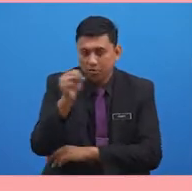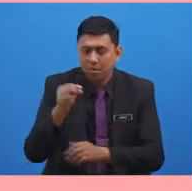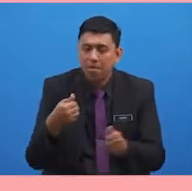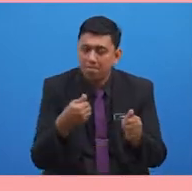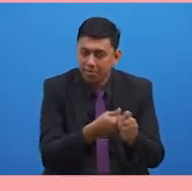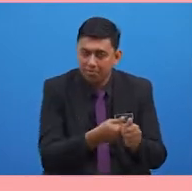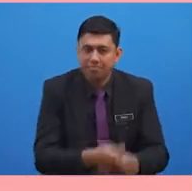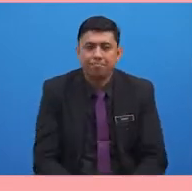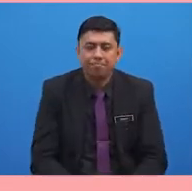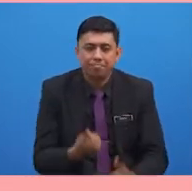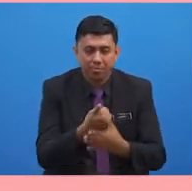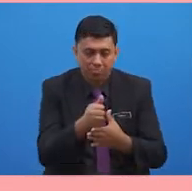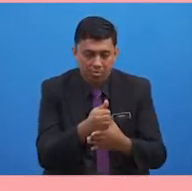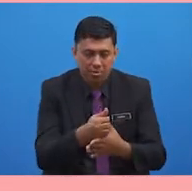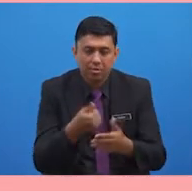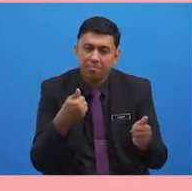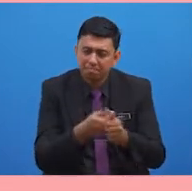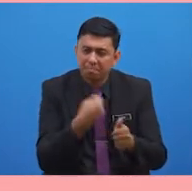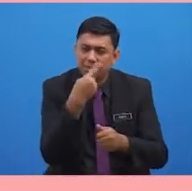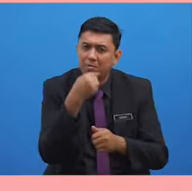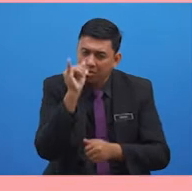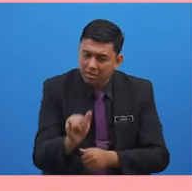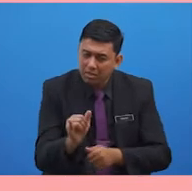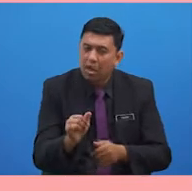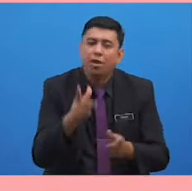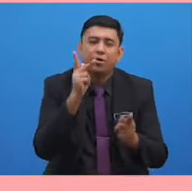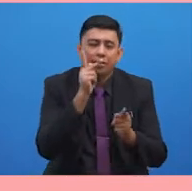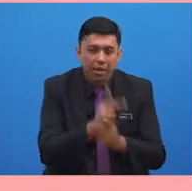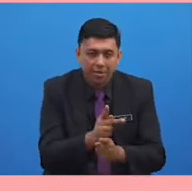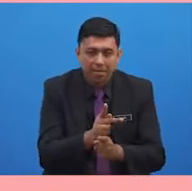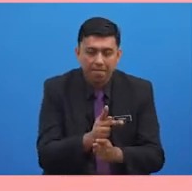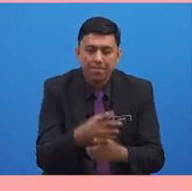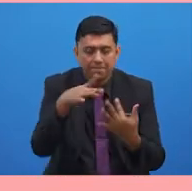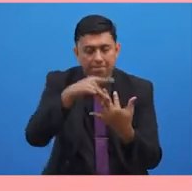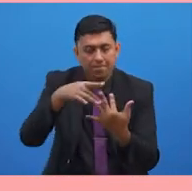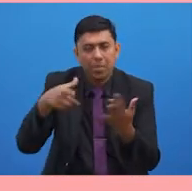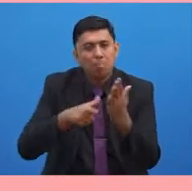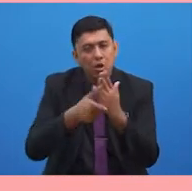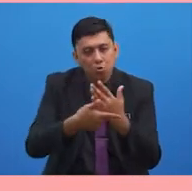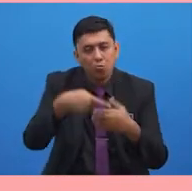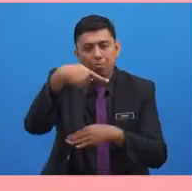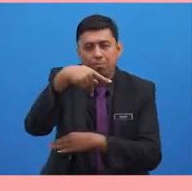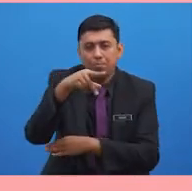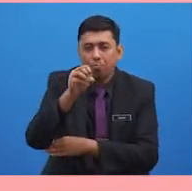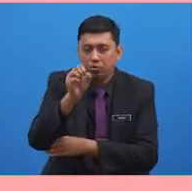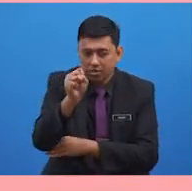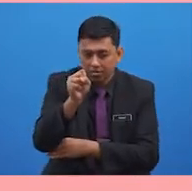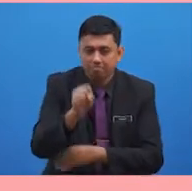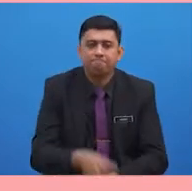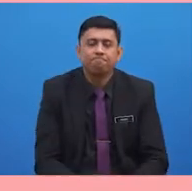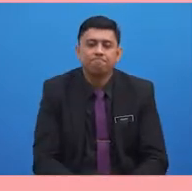Soalan berikutnya, antara berikut siapakah yang layak mengundi melalui POS?